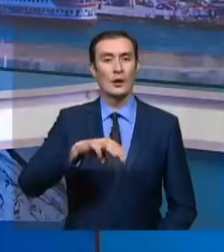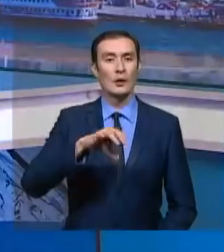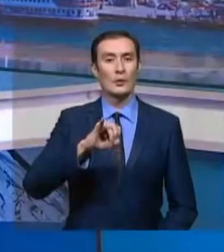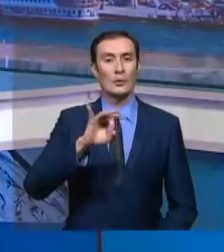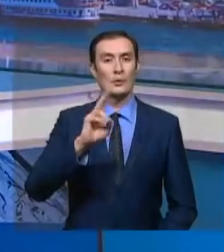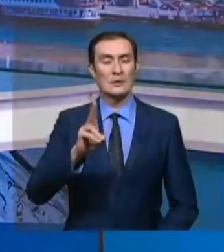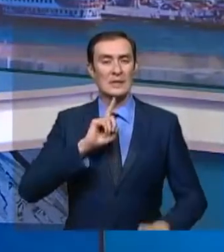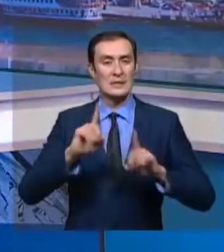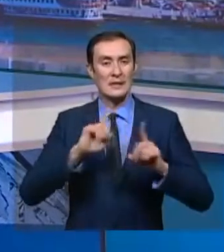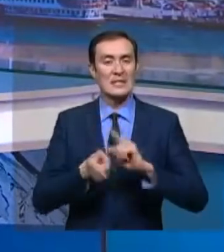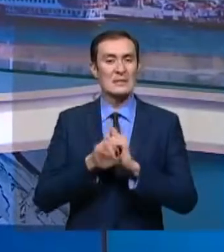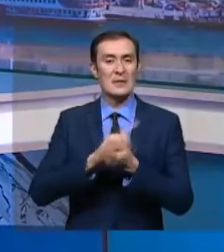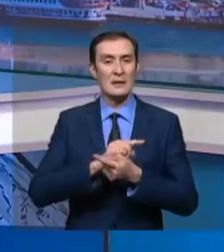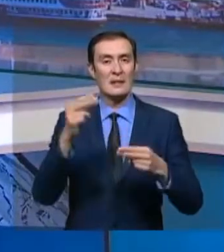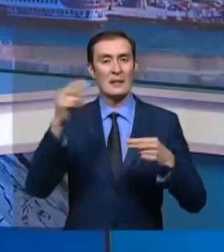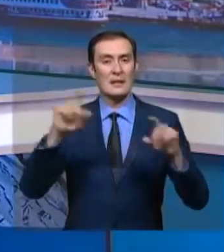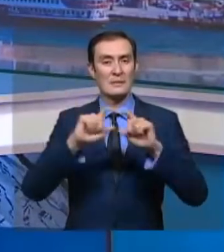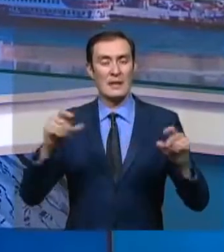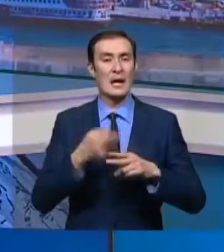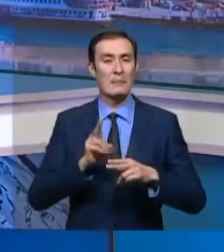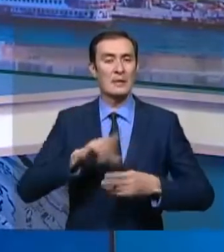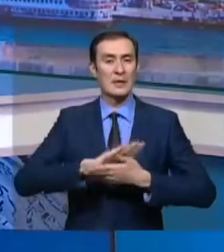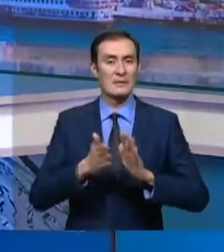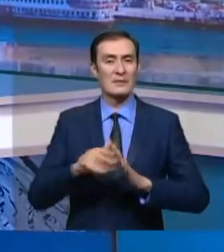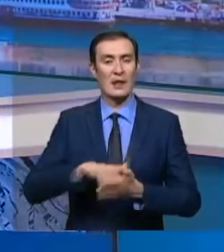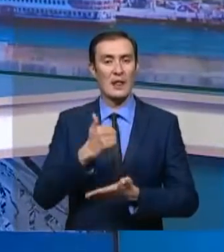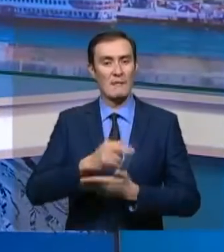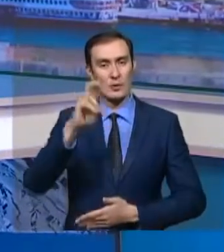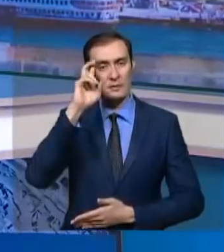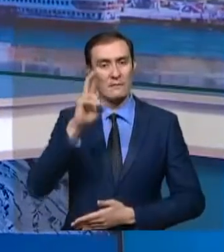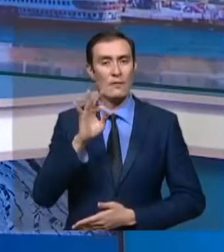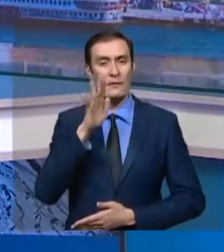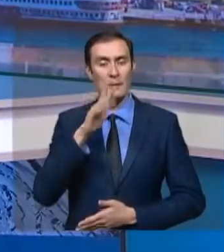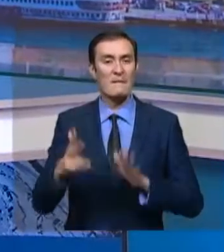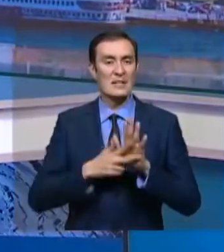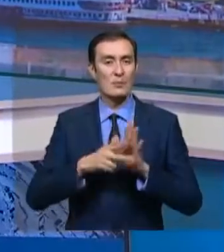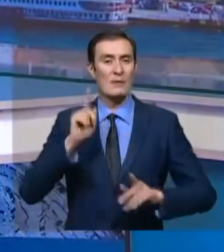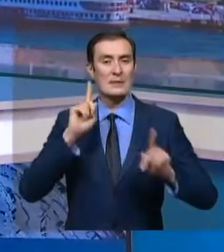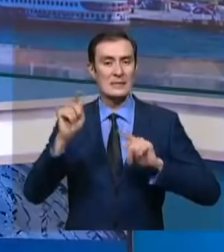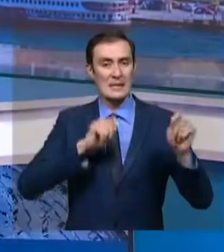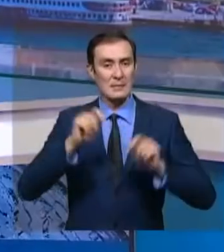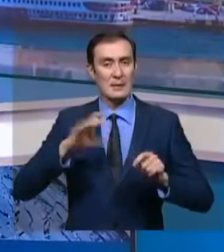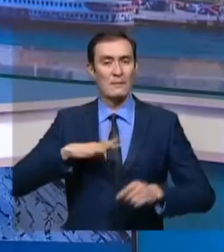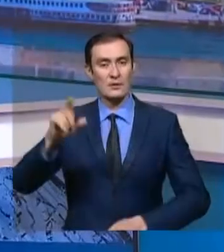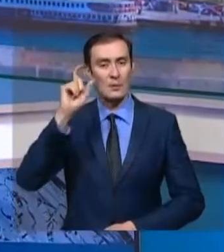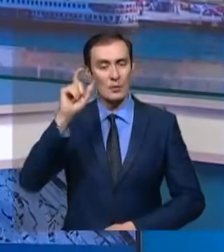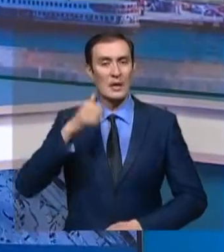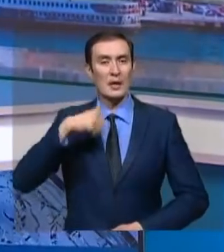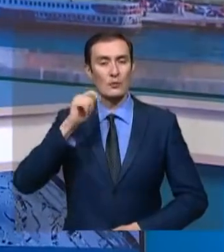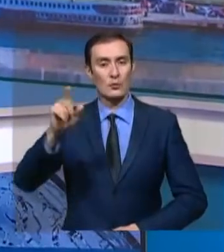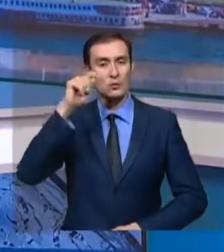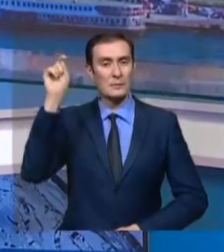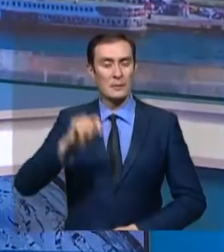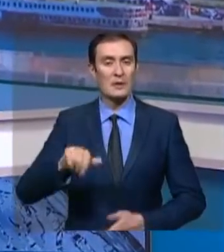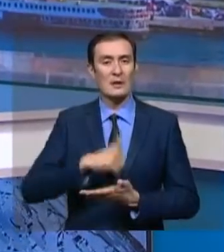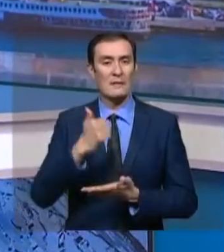Тюркский совет изменил название, об этом договорились главы государств во время 8-го саммита, он проходил в Стамбуле. Накануне в Турцию